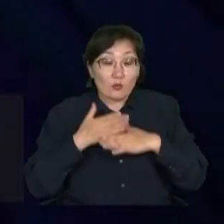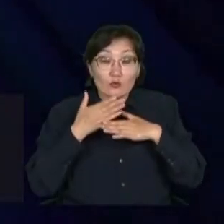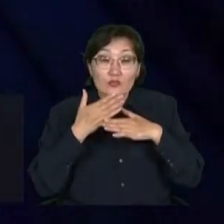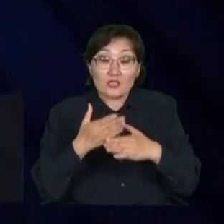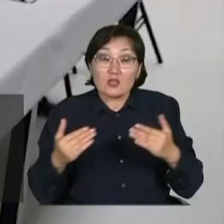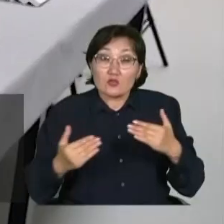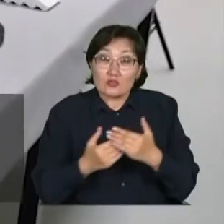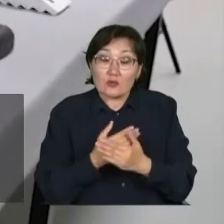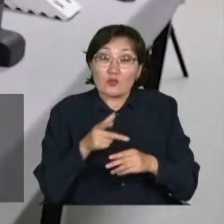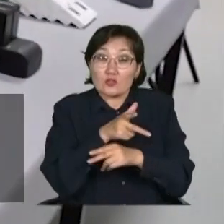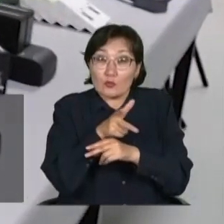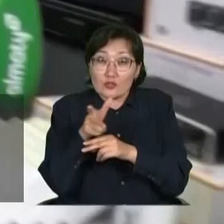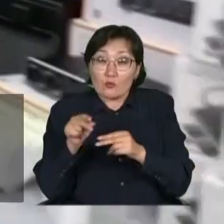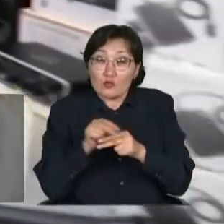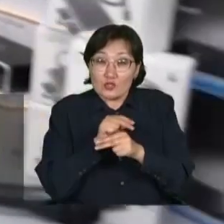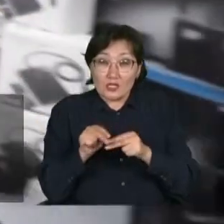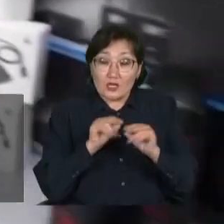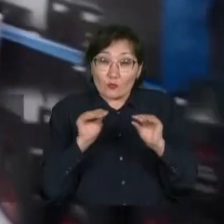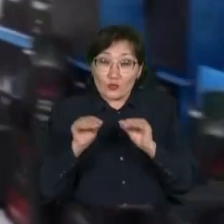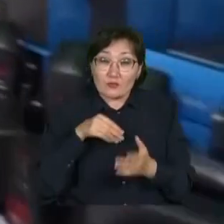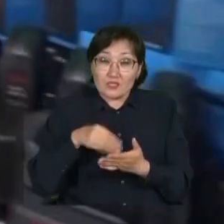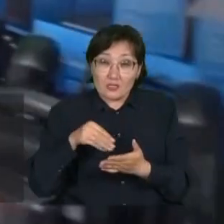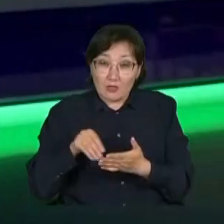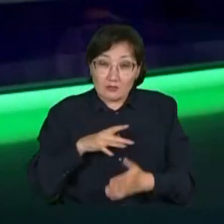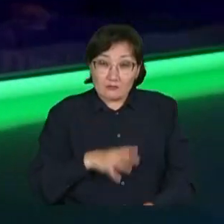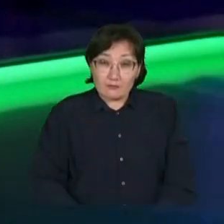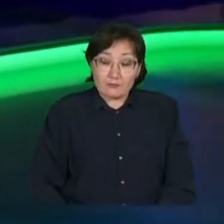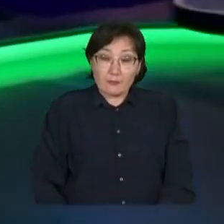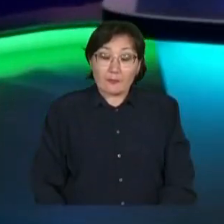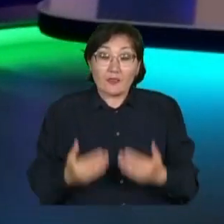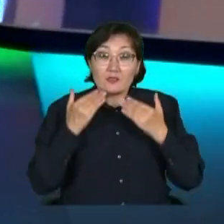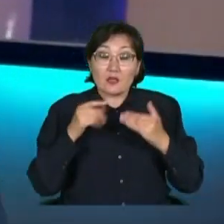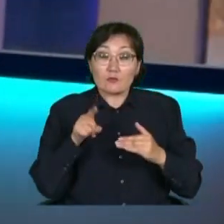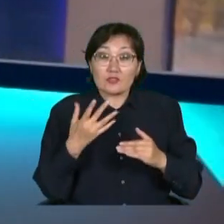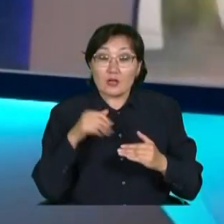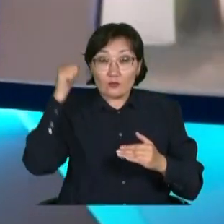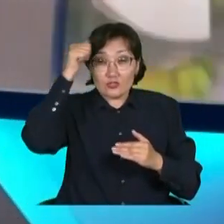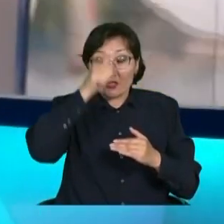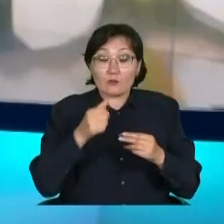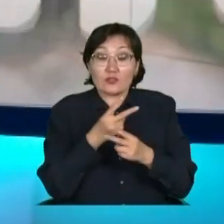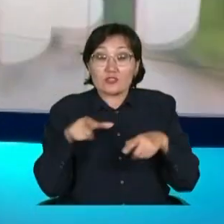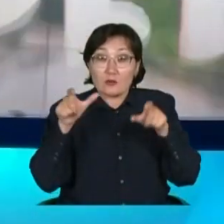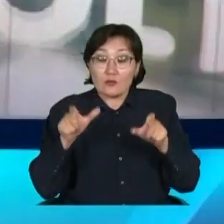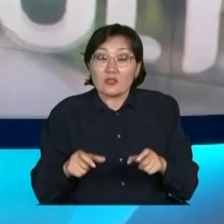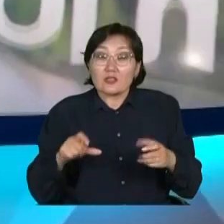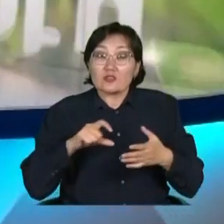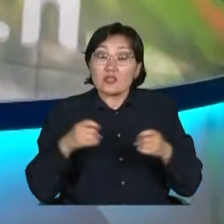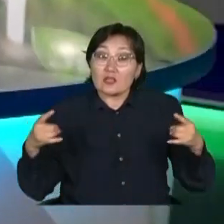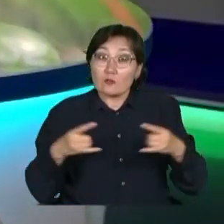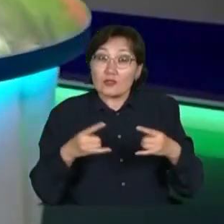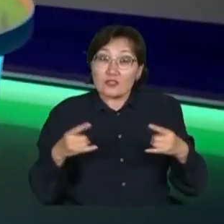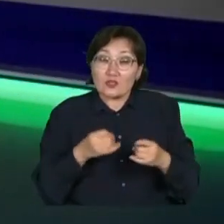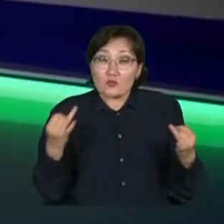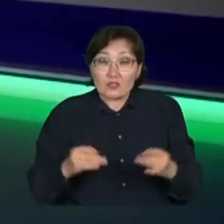қолдауымен жаңадан түсіру және монтаждау құрылғылары сатып алынды. Соңғы бір жарым жылдың ішінде көрерменнің арнаға деген қызығушылығы